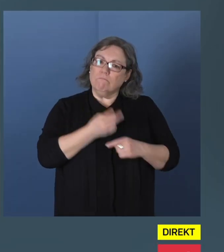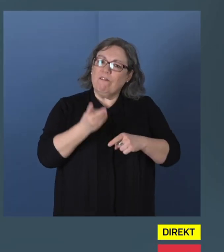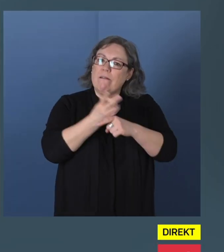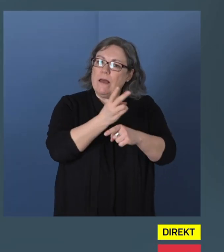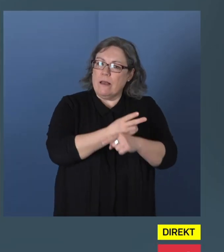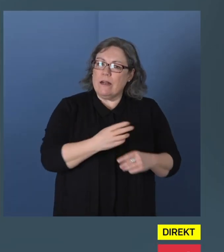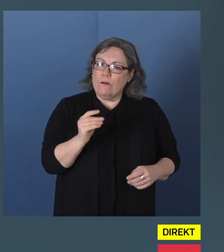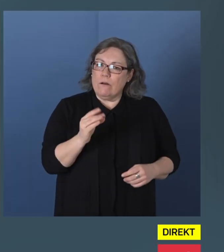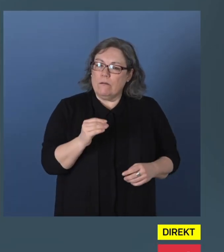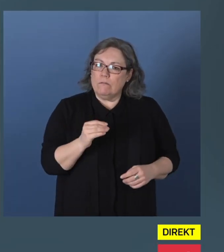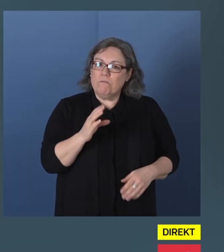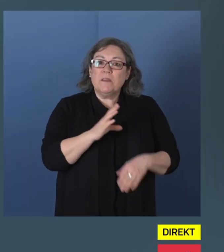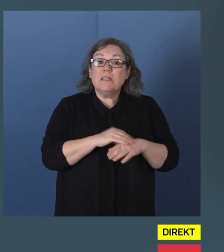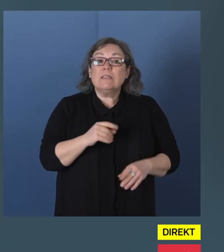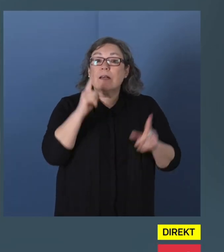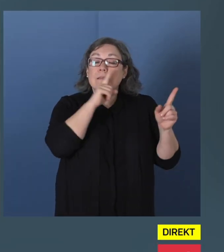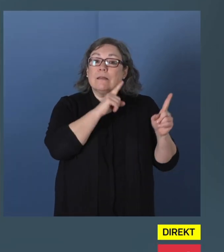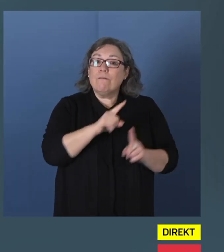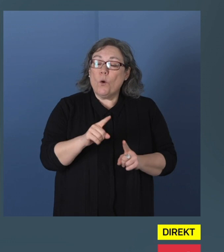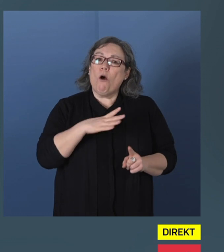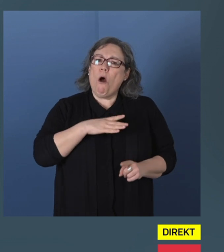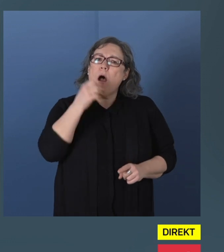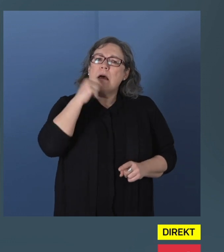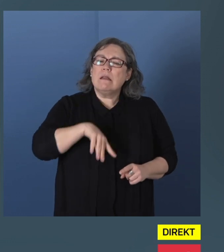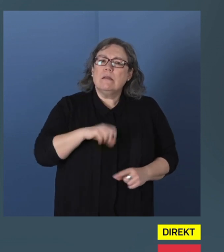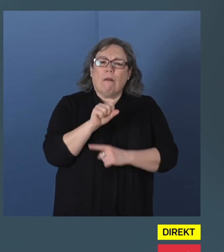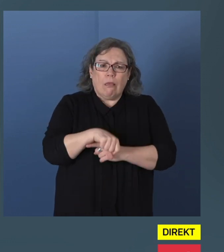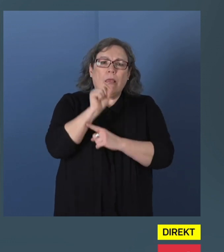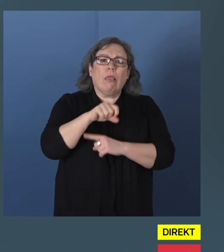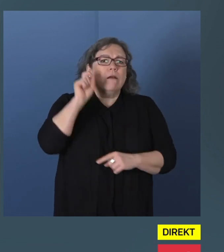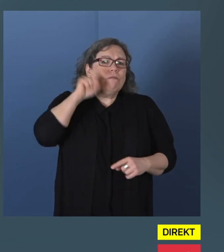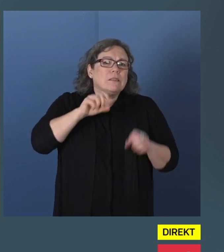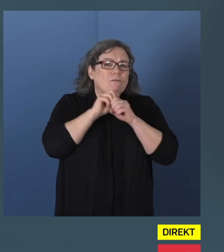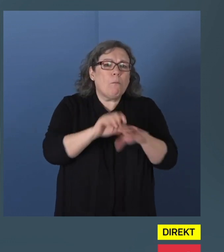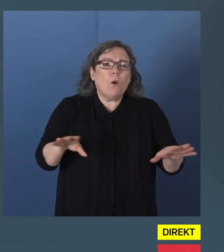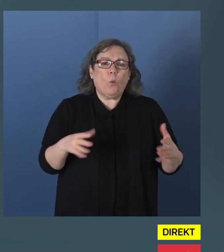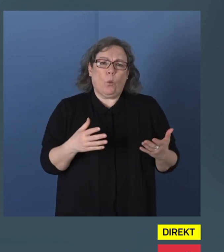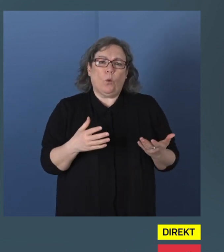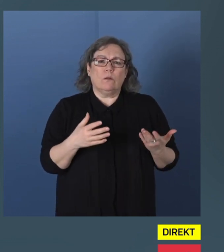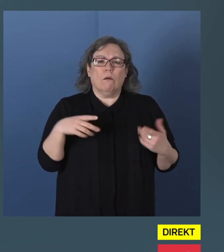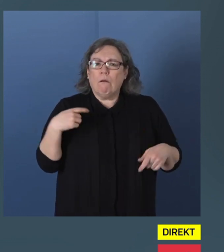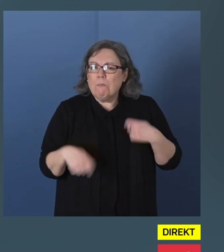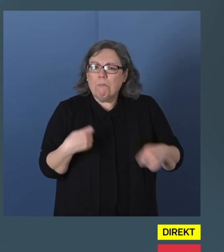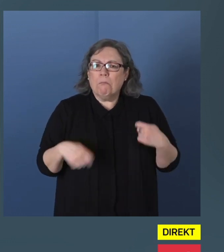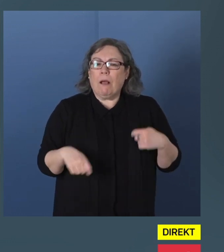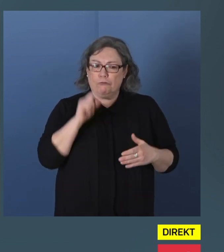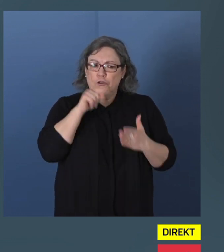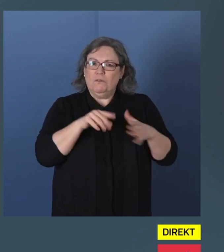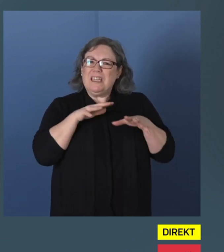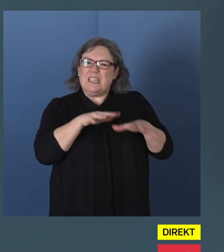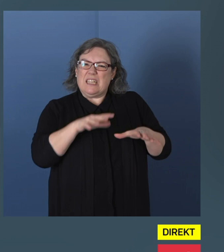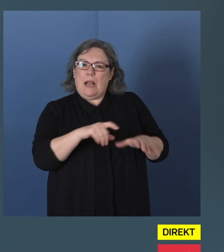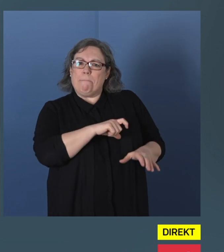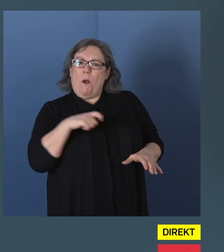Svenska folket är måltavla för ryska påverkanskampanjer och desinformation. Syftet är att skrämma oss, tysta oss